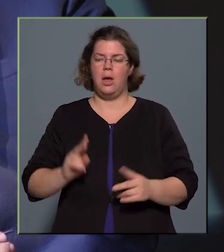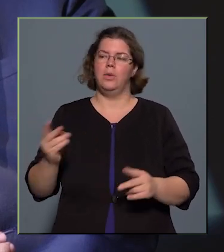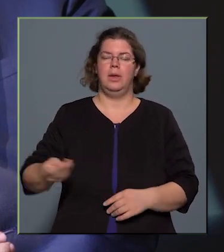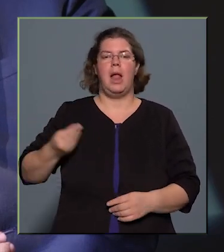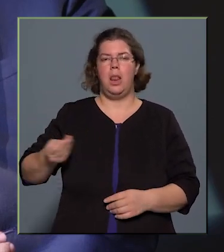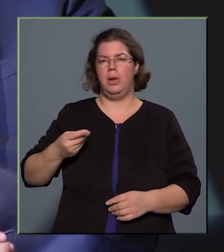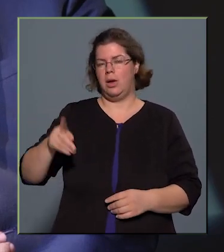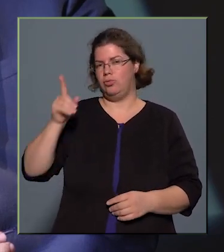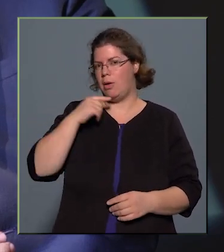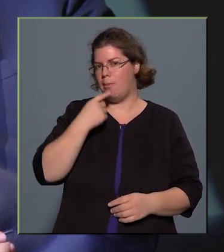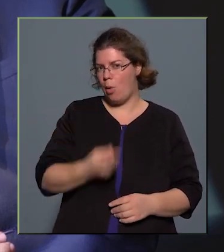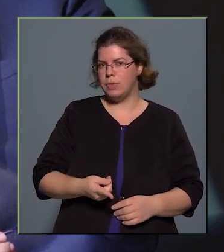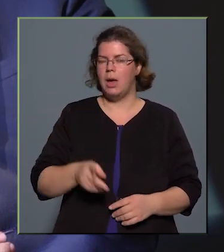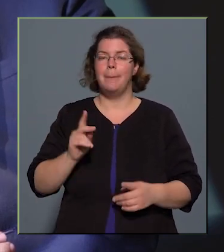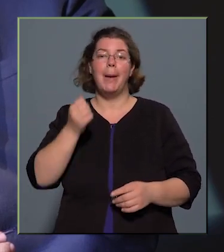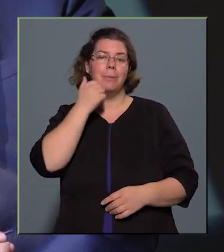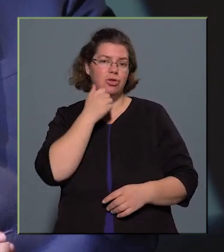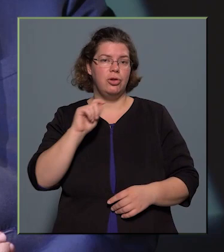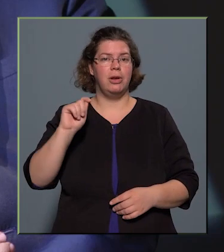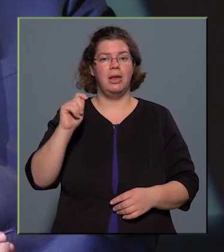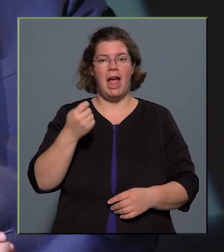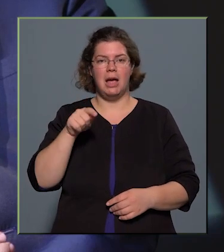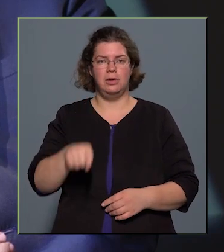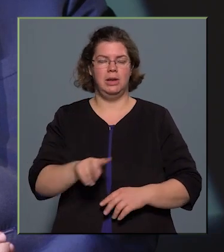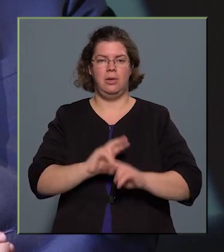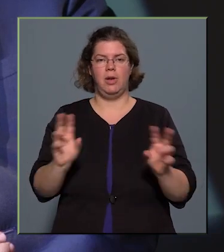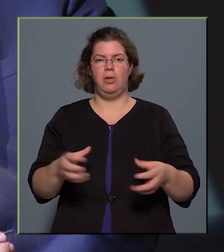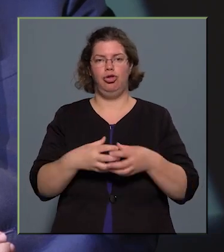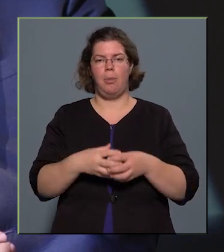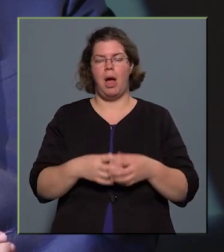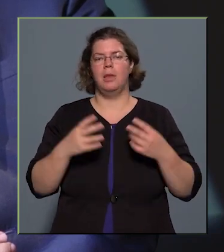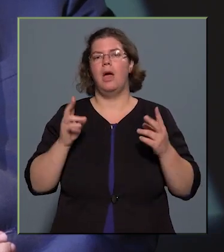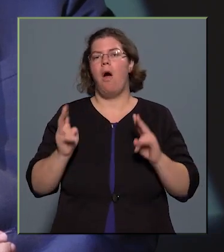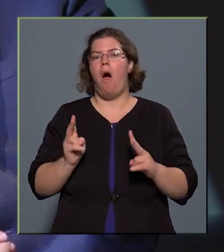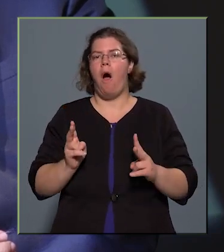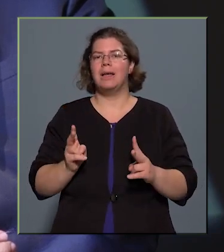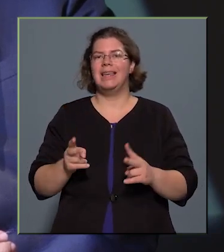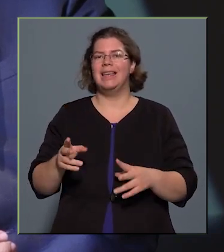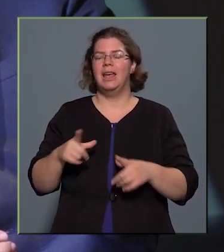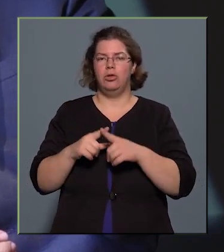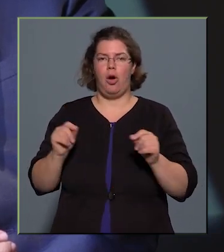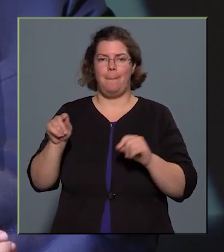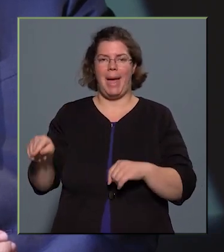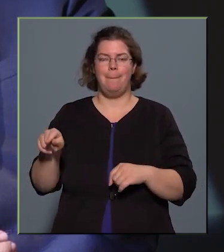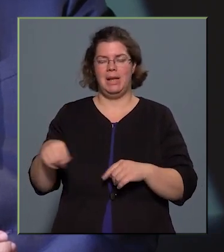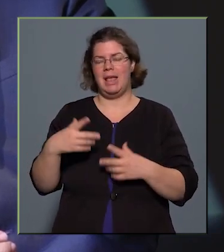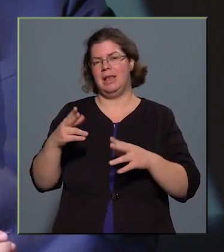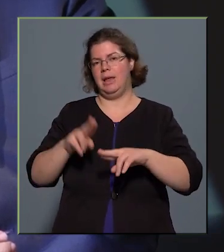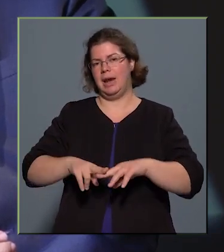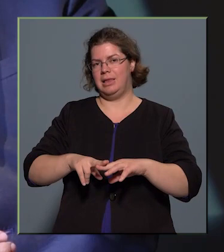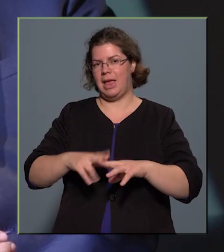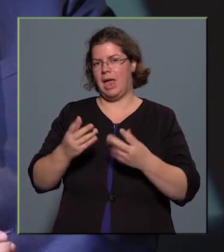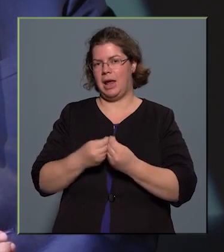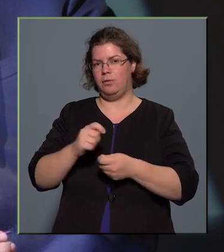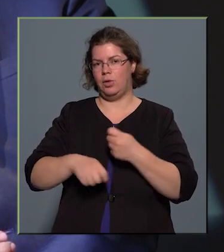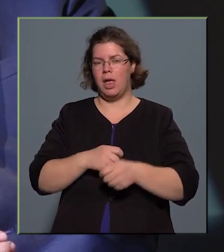is mondtam, itt a Mitsubishi Electricnél van egy csapat, aki Japánban ezzel a rendszerrel foglalkozik, az a MySAR